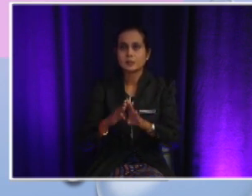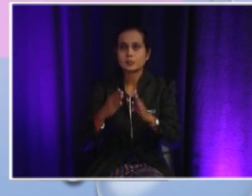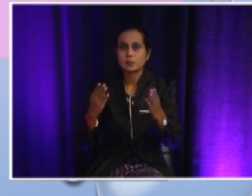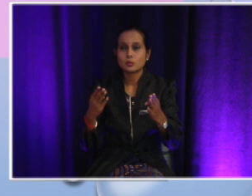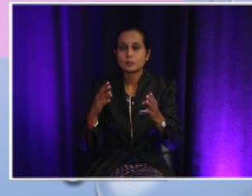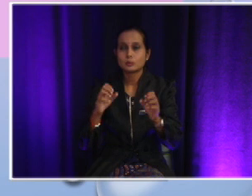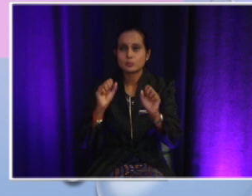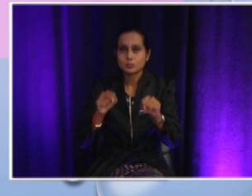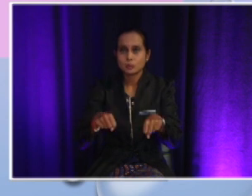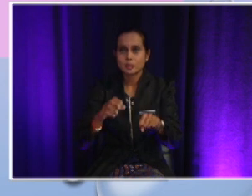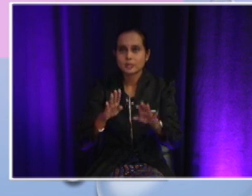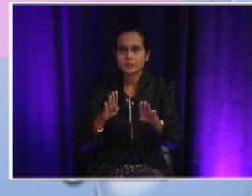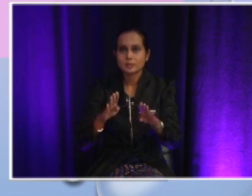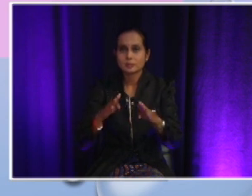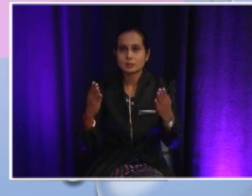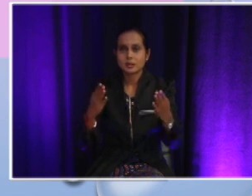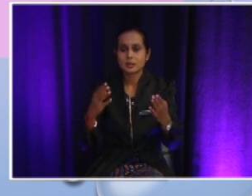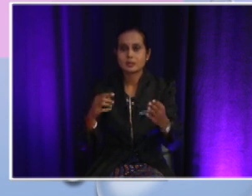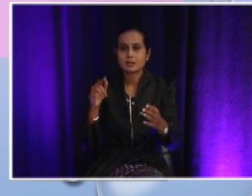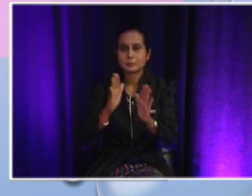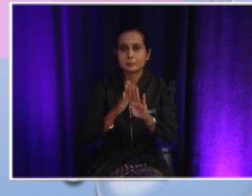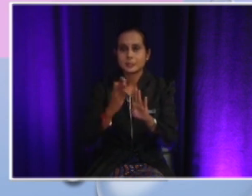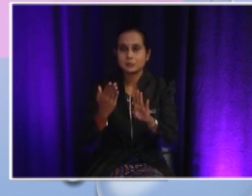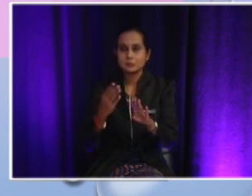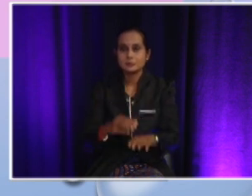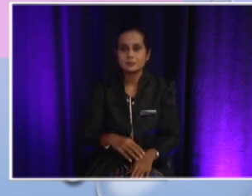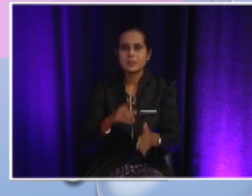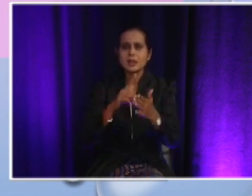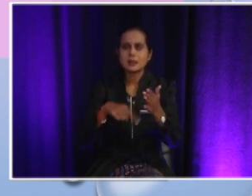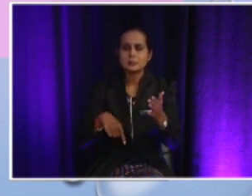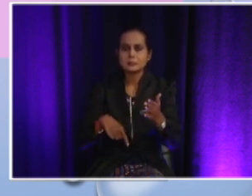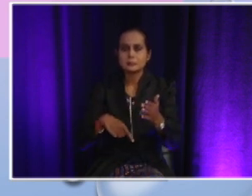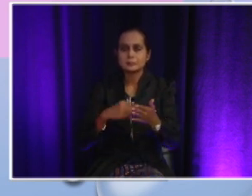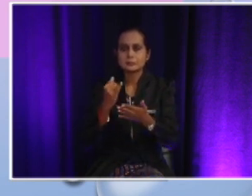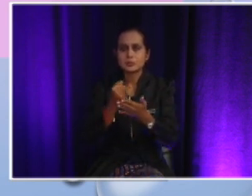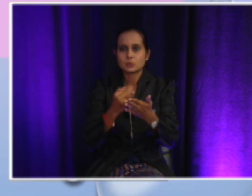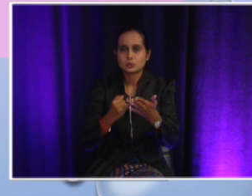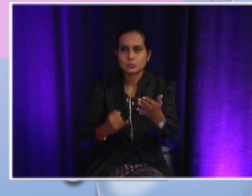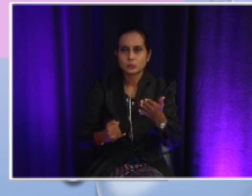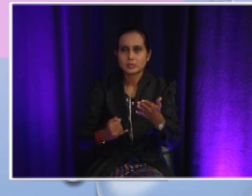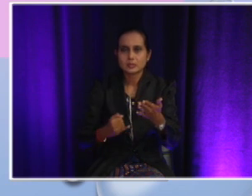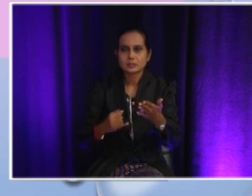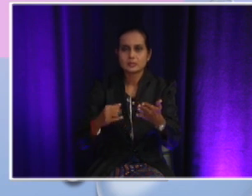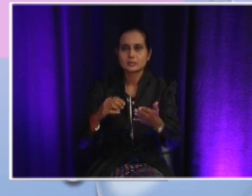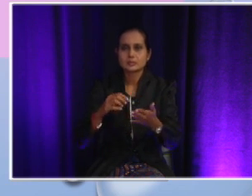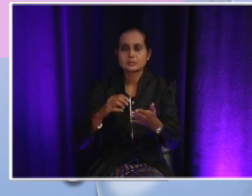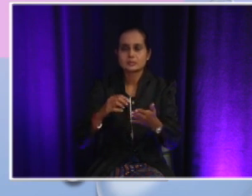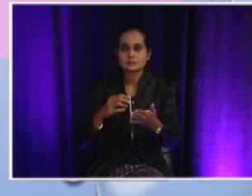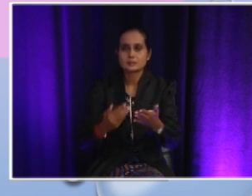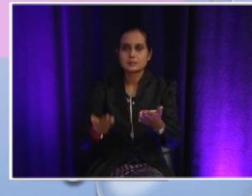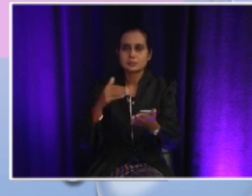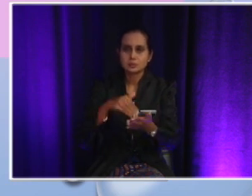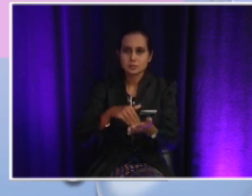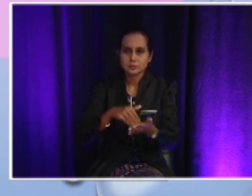kita tengok soalan yang seterusnya. Okay, apakah soalan? Okay, lukis semula lita menggunakan simbol yang betul untuk menghasilkan keluaran di A